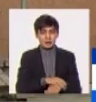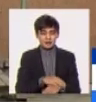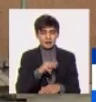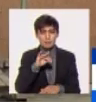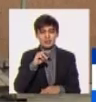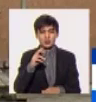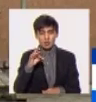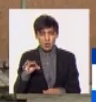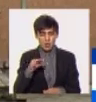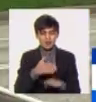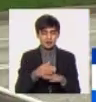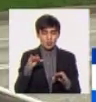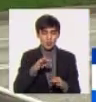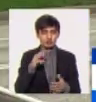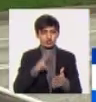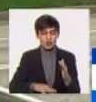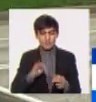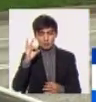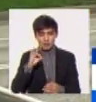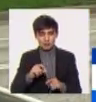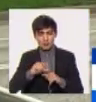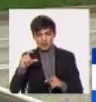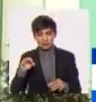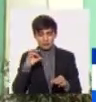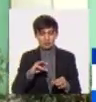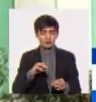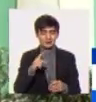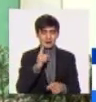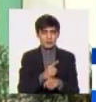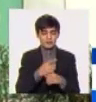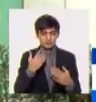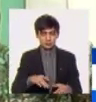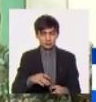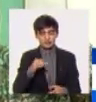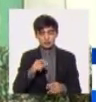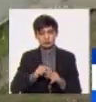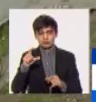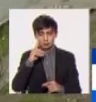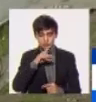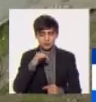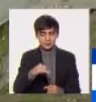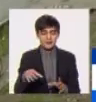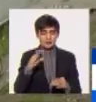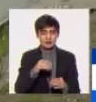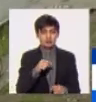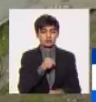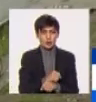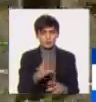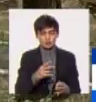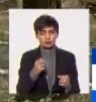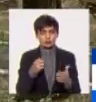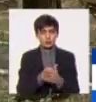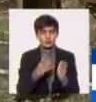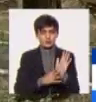организациям запретили начислять пени и штрафы по просрочке платежа по основному долгу, а также обязали предоставлять отсрочку до 90